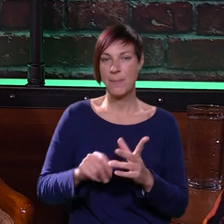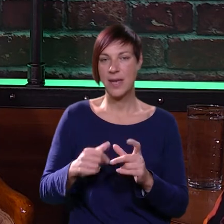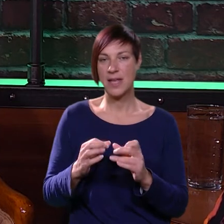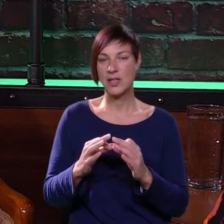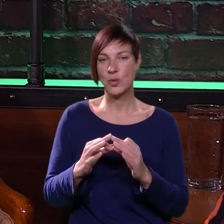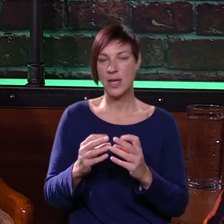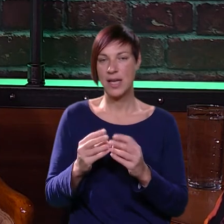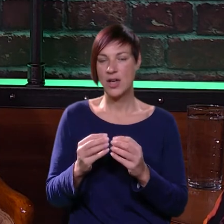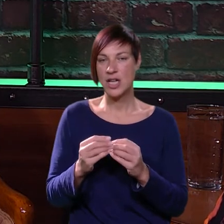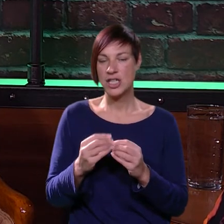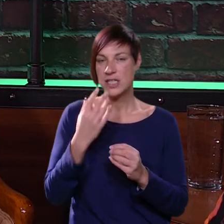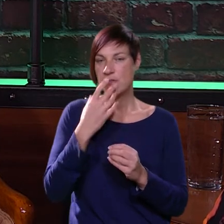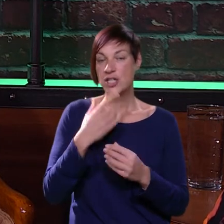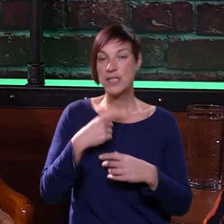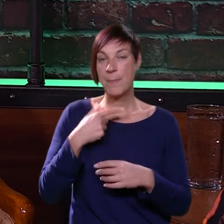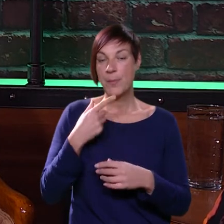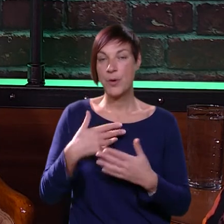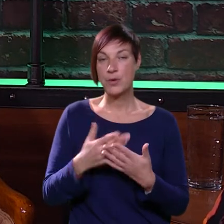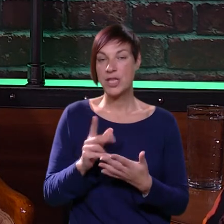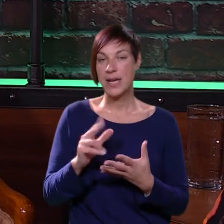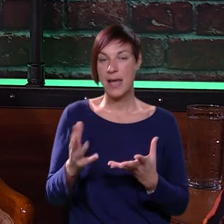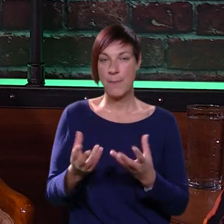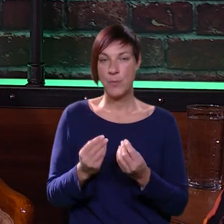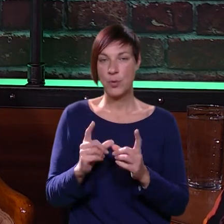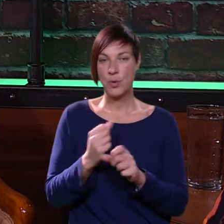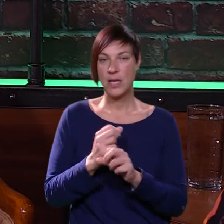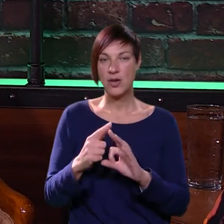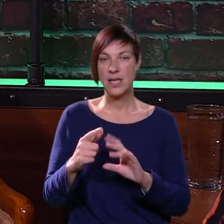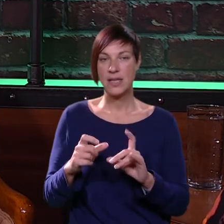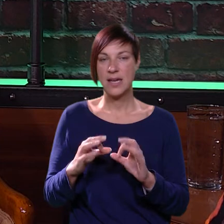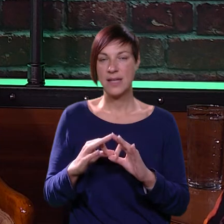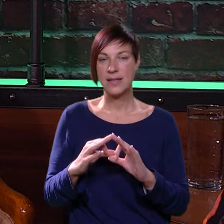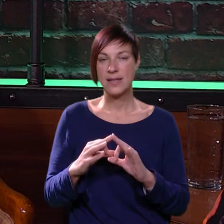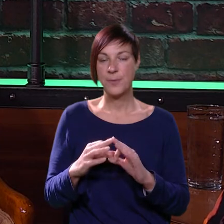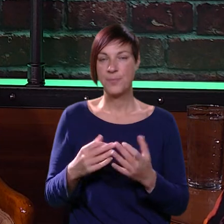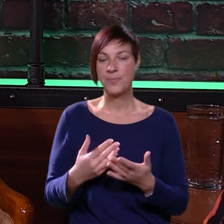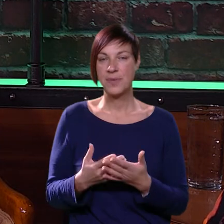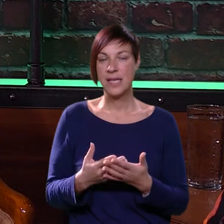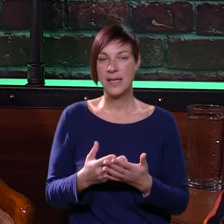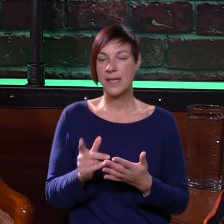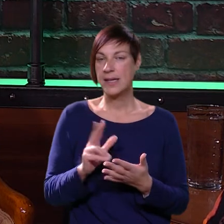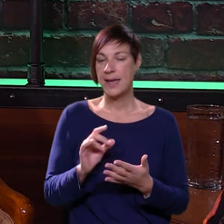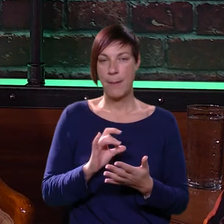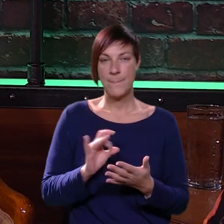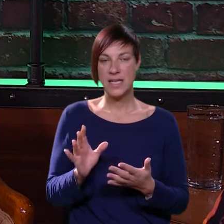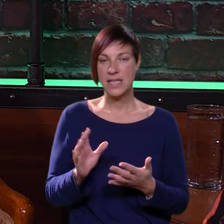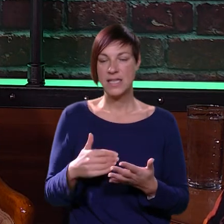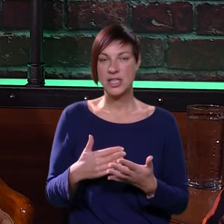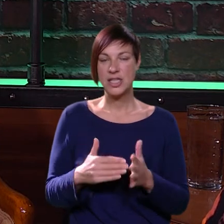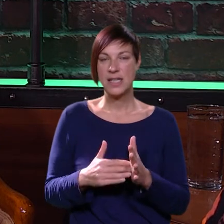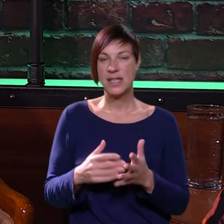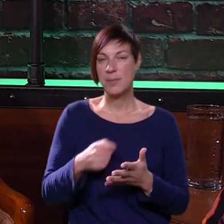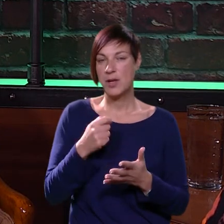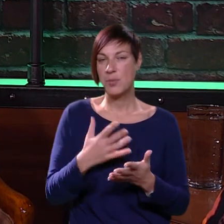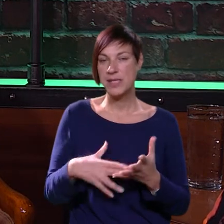mjendule, znači, orašasto voče se preporuča, jer nema puno uglikohidrota, skoro u stvori nema ništa, jer